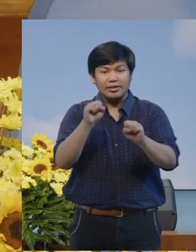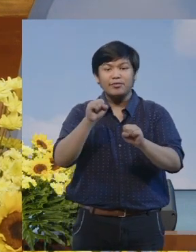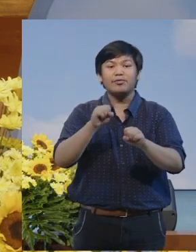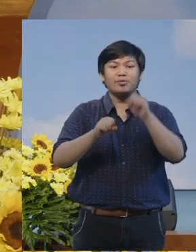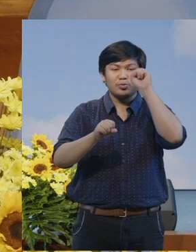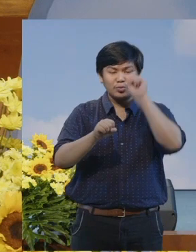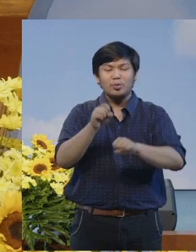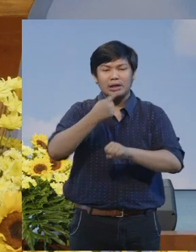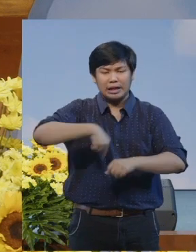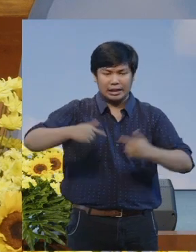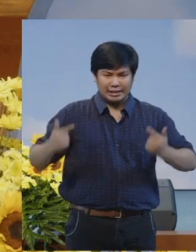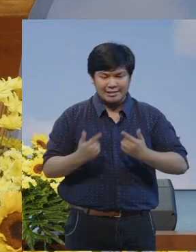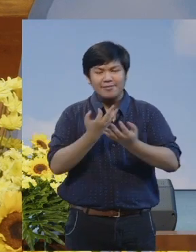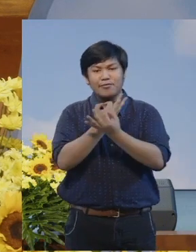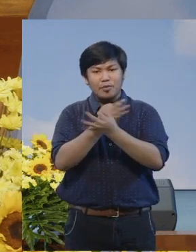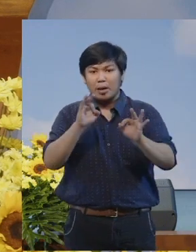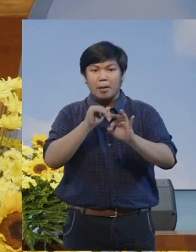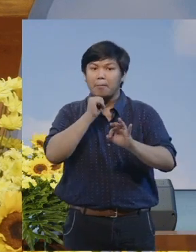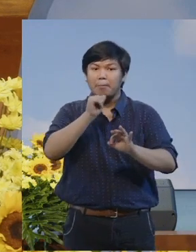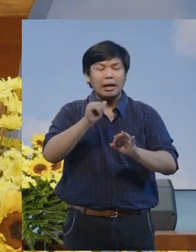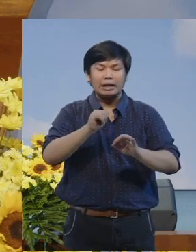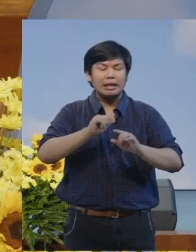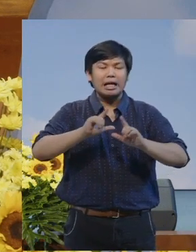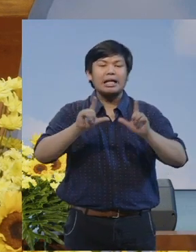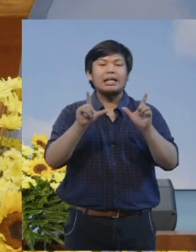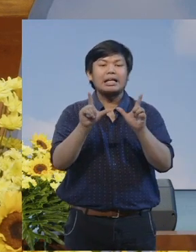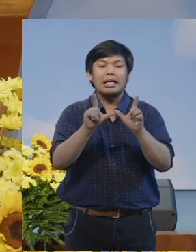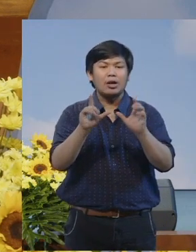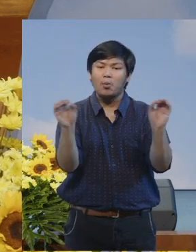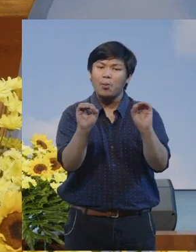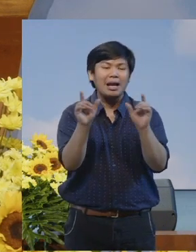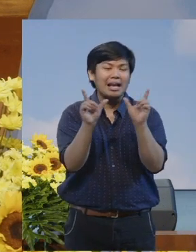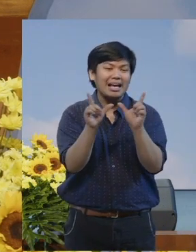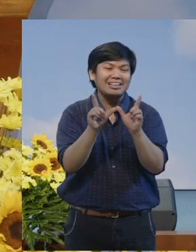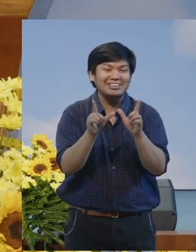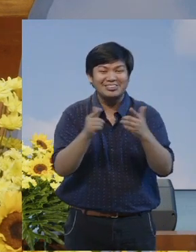yung maling pagsamba, mga